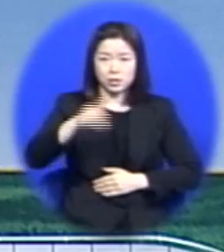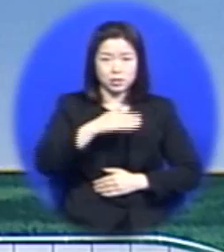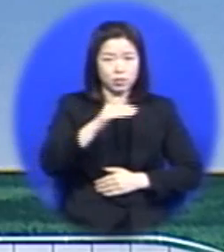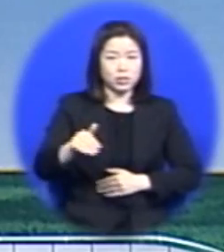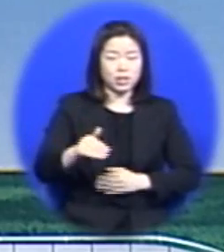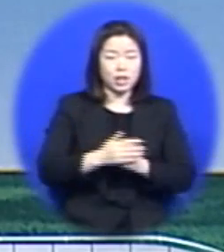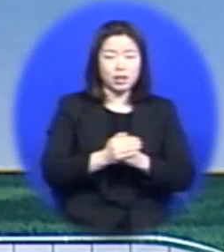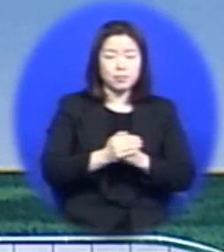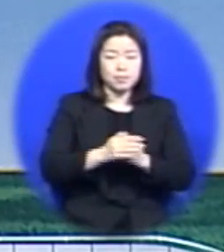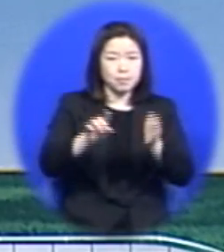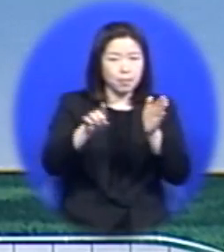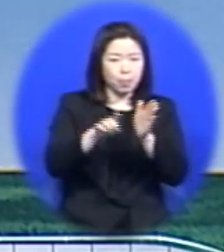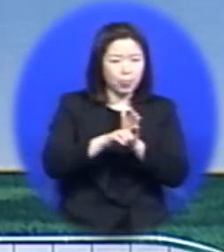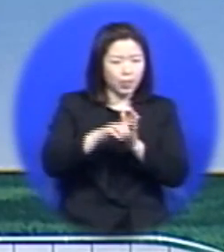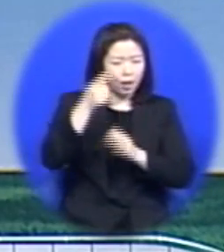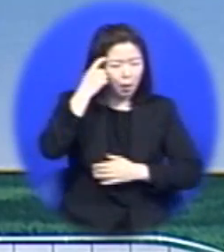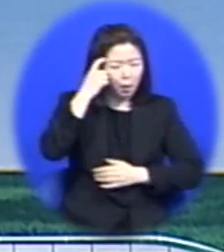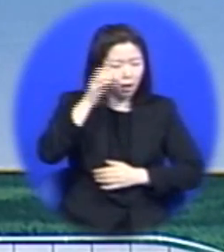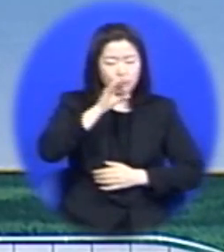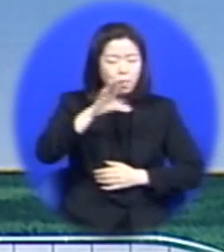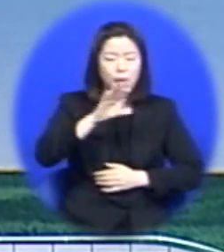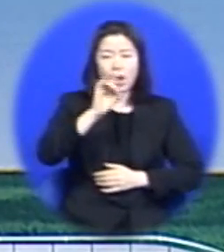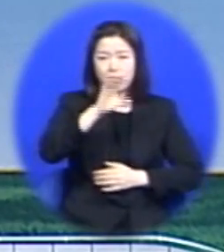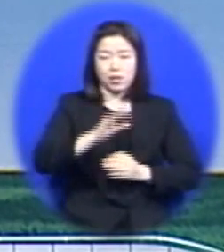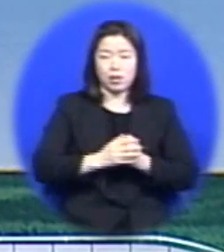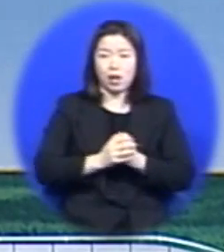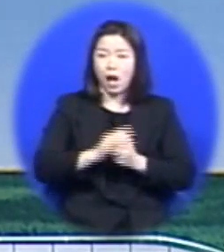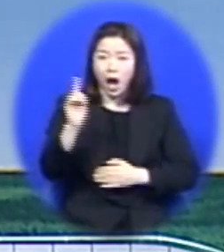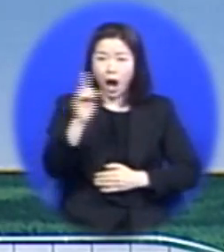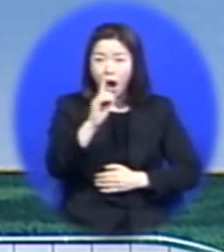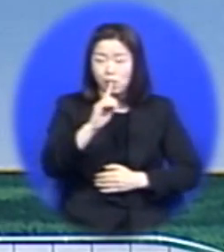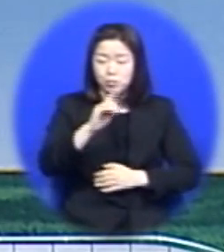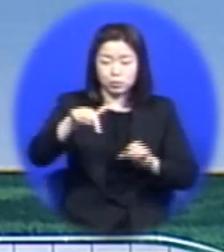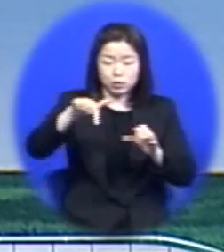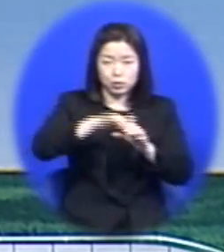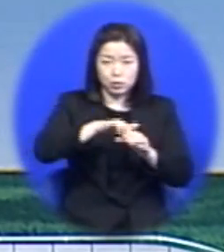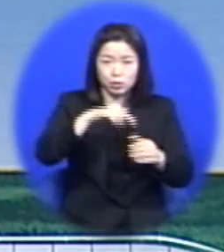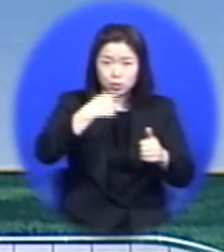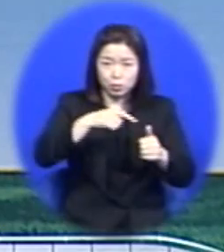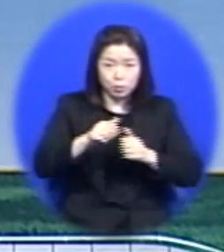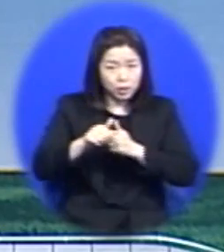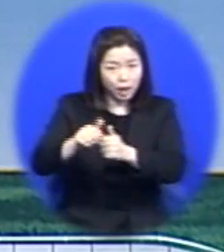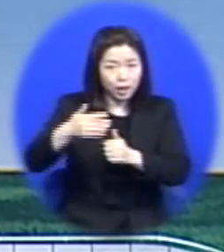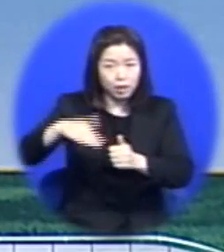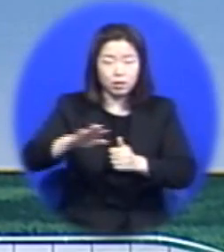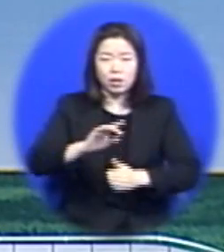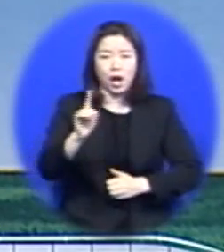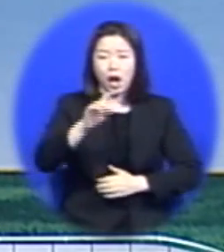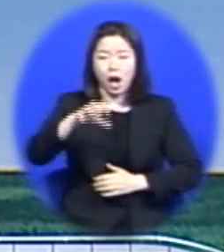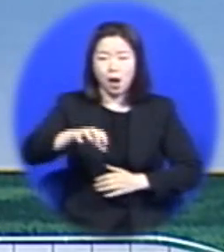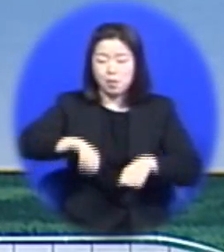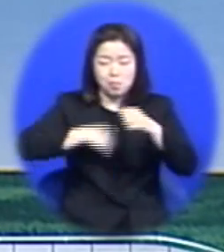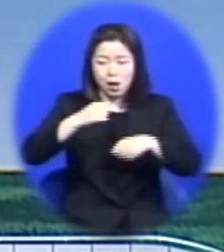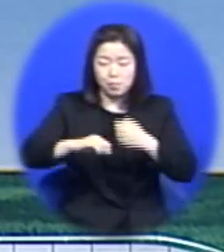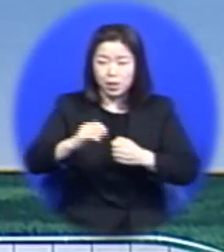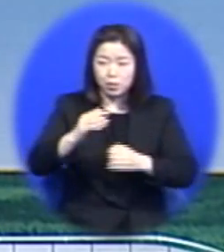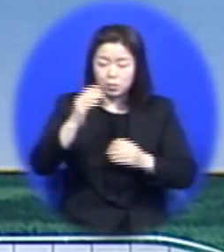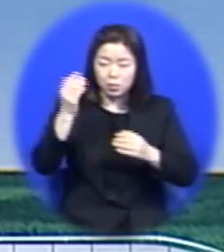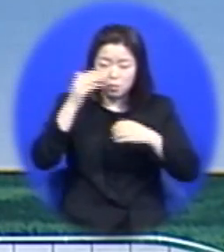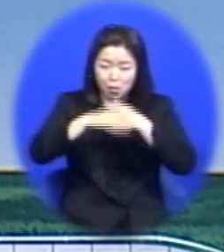신앙적으로 방심하면 안 됩니다. 아무 교훈이나 따라가거나 아무 데나 가서 성경 공부하거나 하셔도